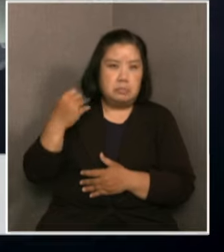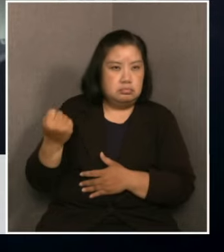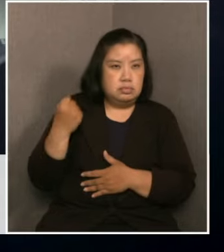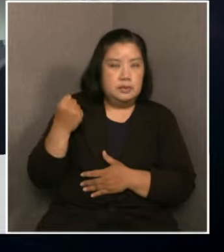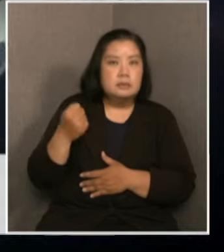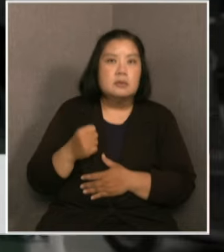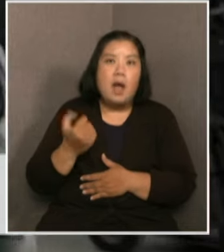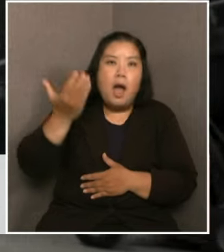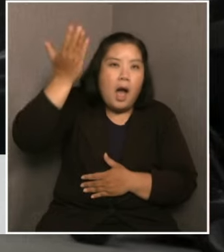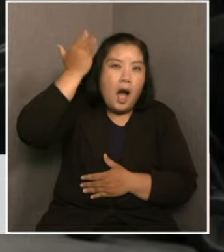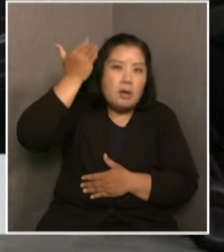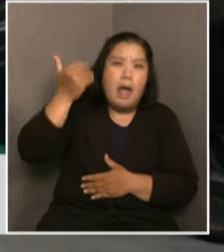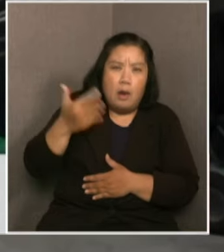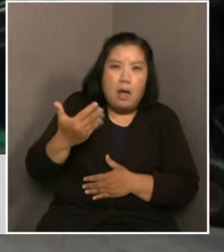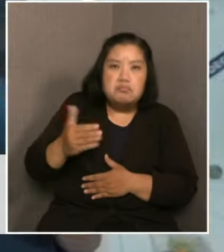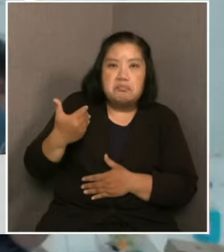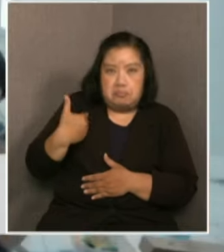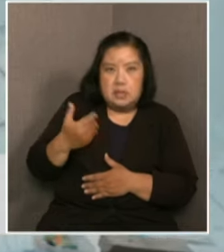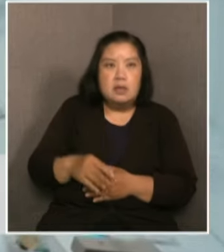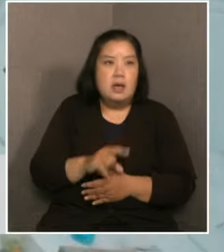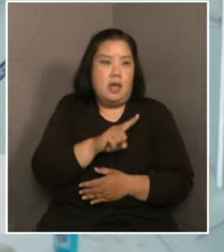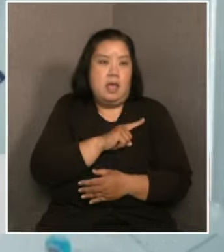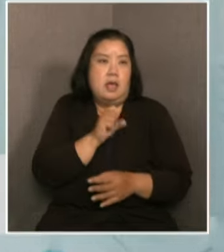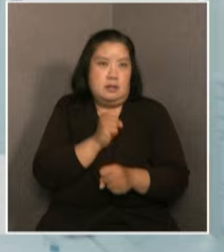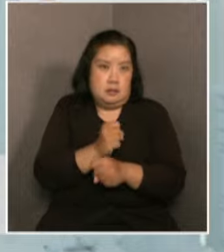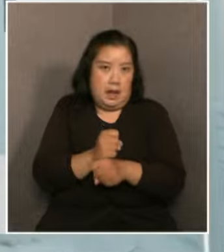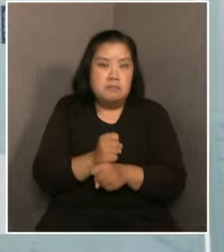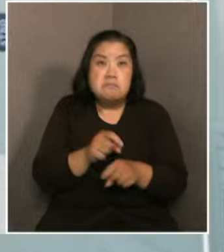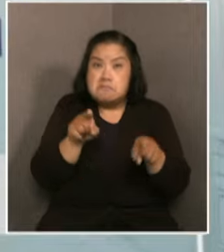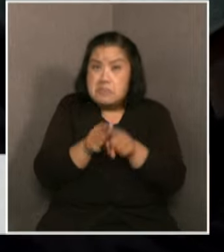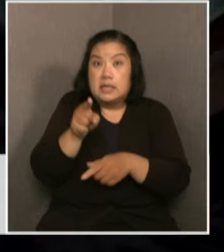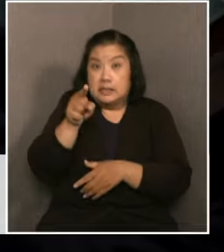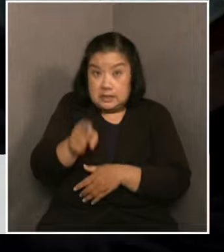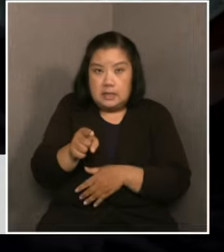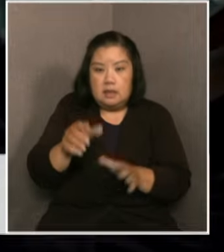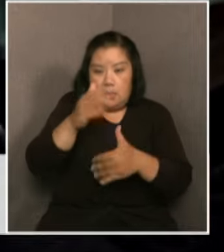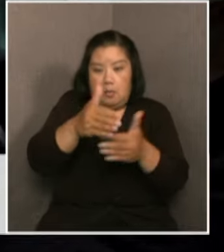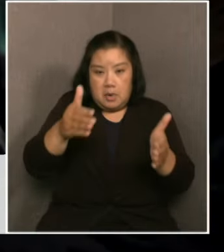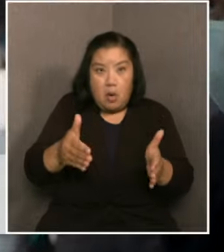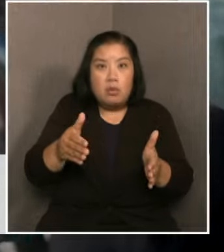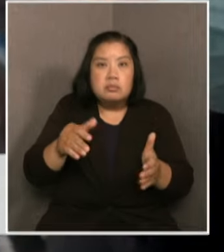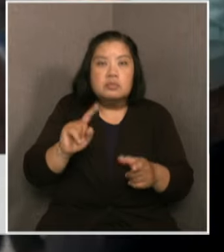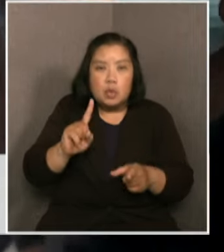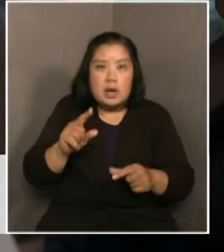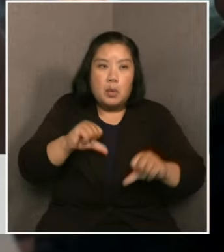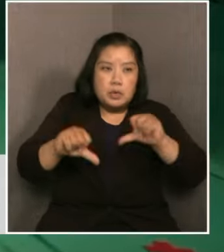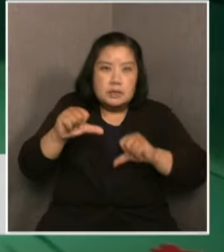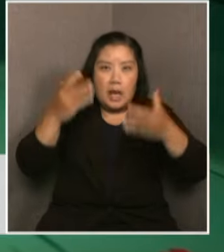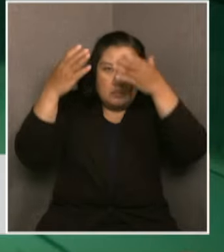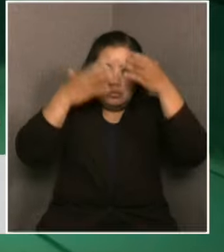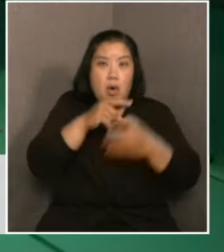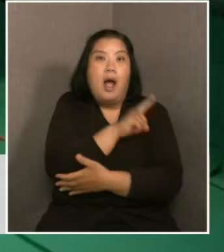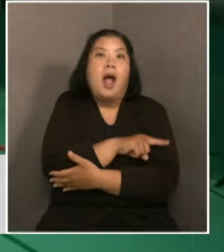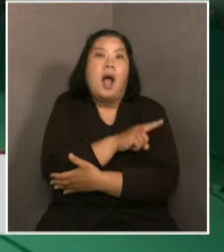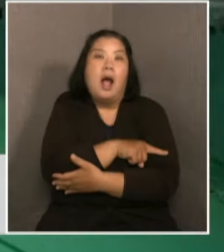างความฮือฮาโดยการลงทุนสร้างสถานีและยานอวกาศขนาดจริงแรงบันดาลใจจากสถานีอวกาศลูน่าเกตเวย์